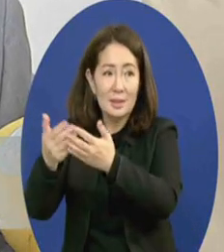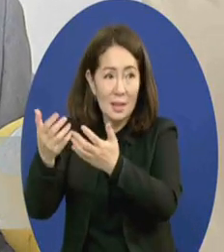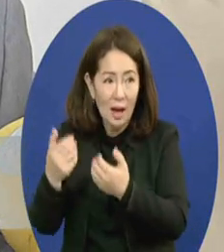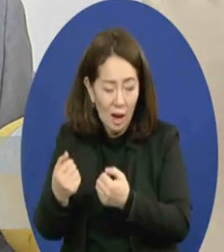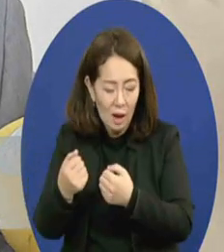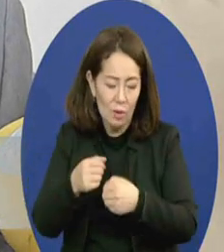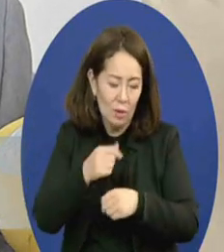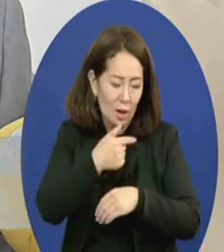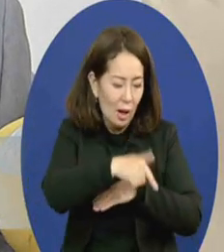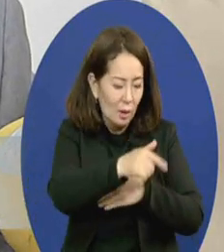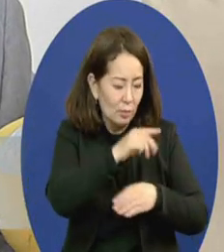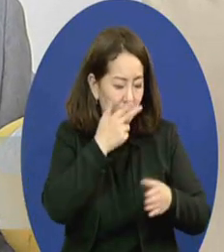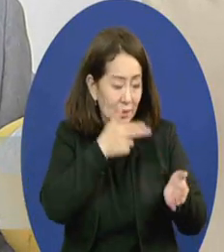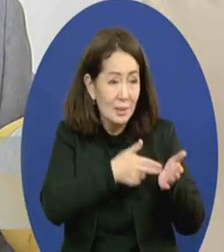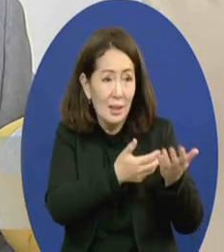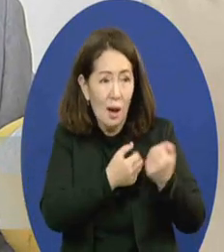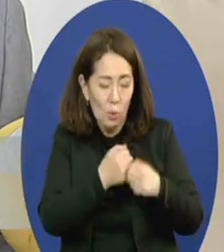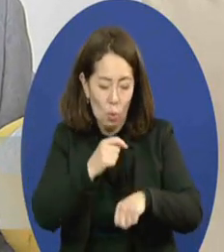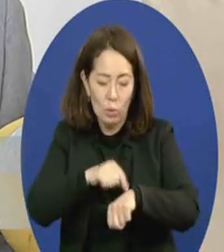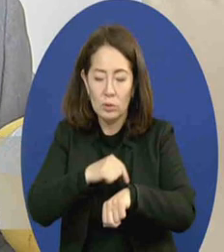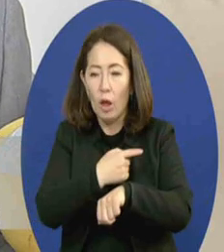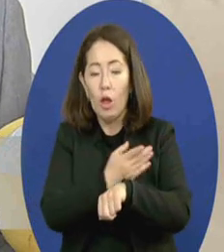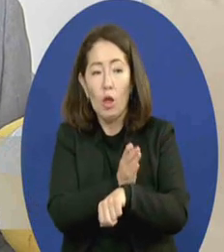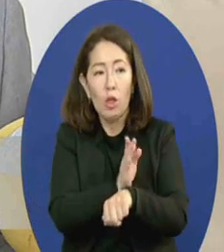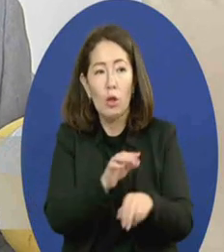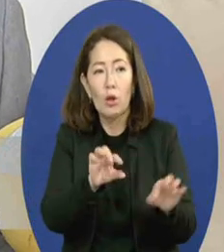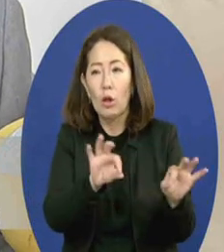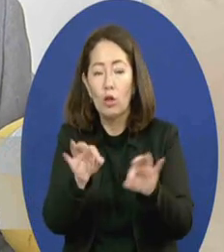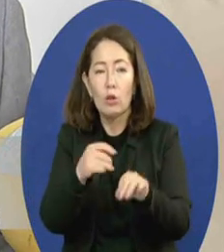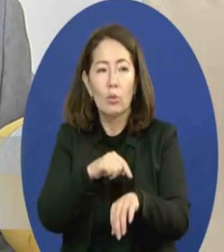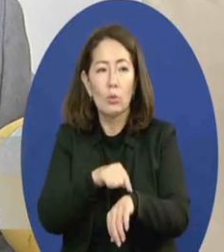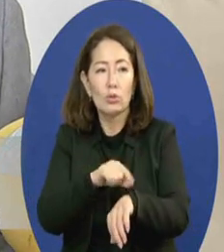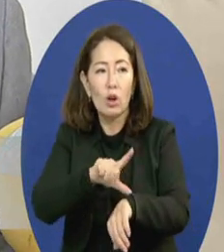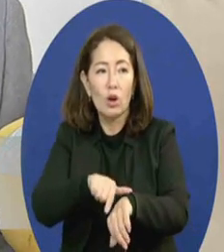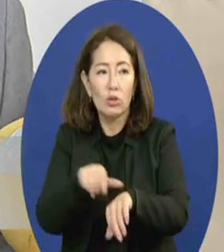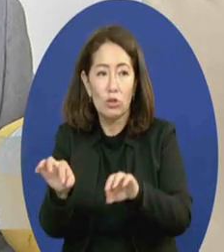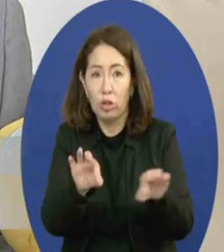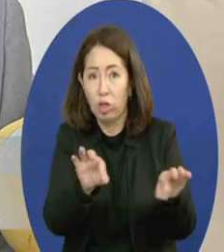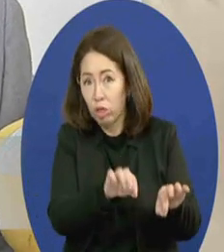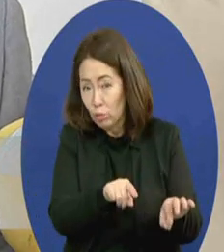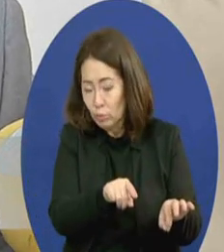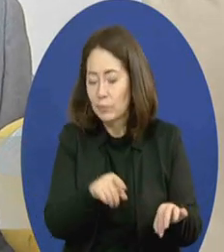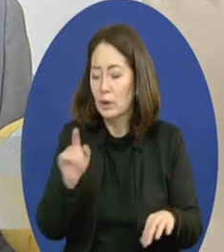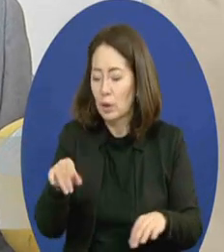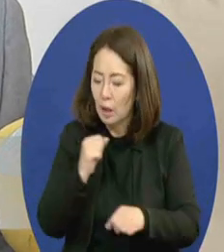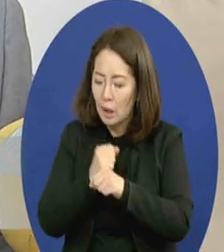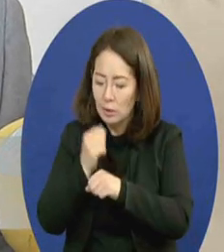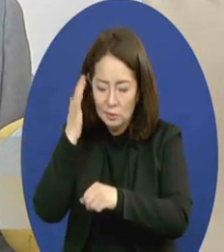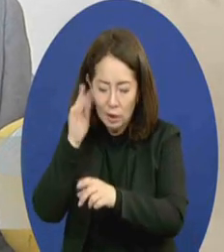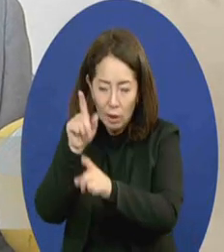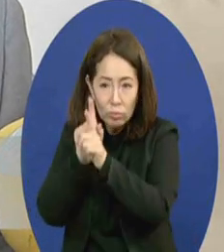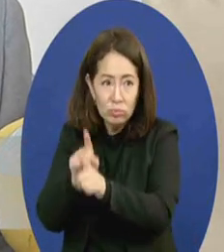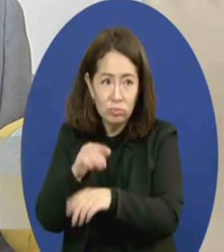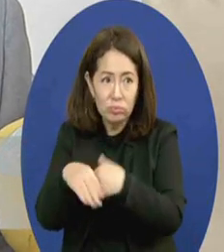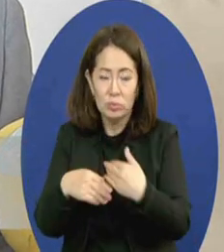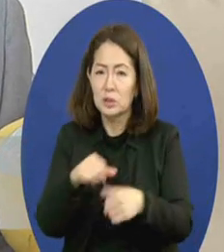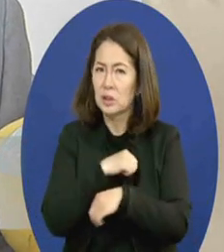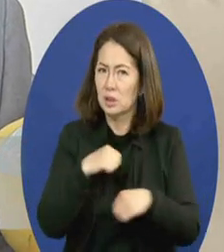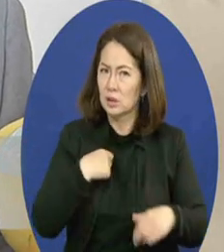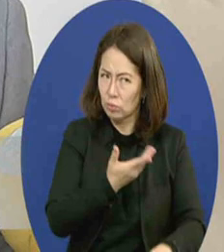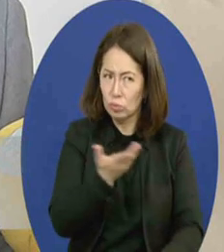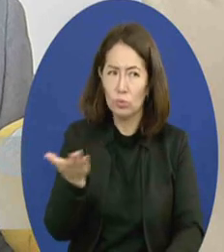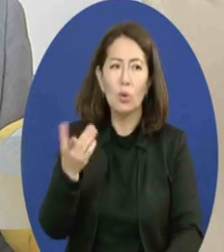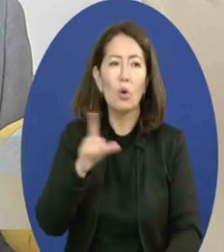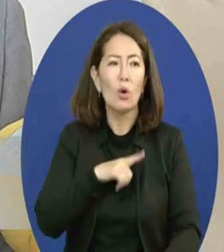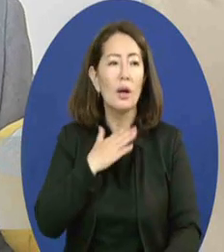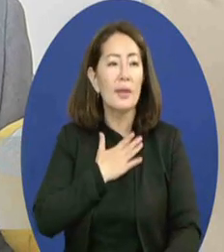хүртэл тодорхой хэмжээний хугацаа бол орж байгаа. Үүний тавал арга хэмжээнүүдийг авч ажиллаж байгаа. Тэгэхээр бас иргэдээс бас